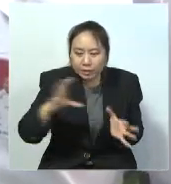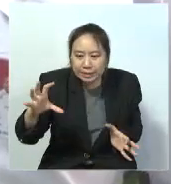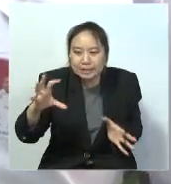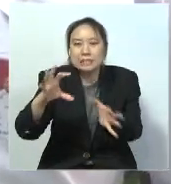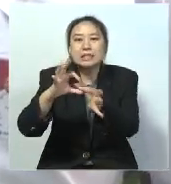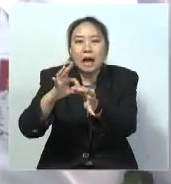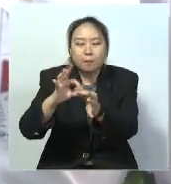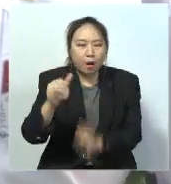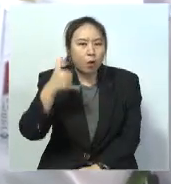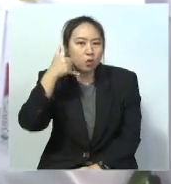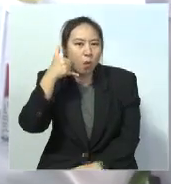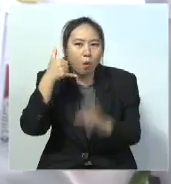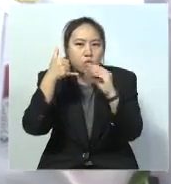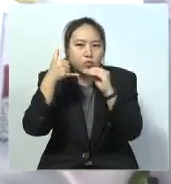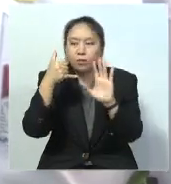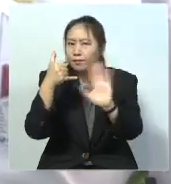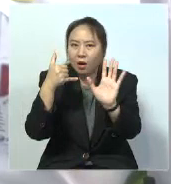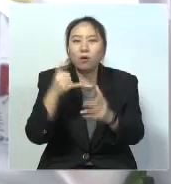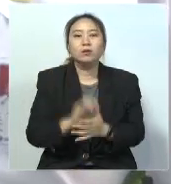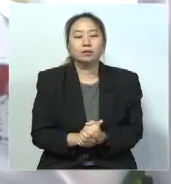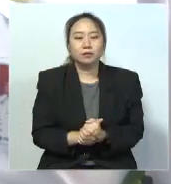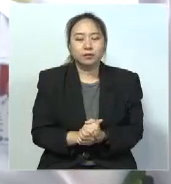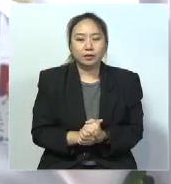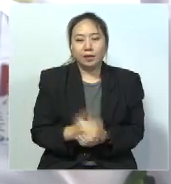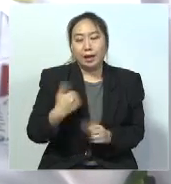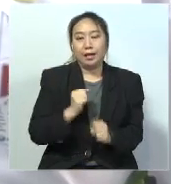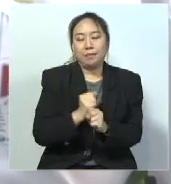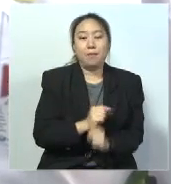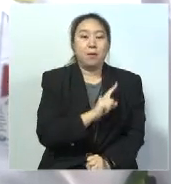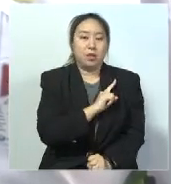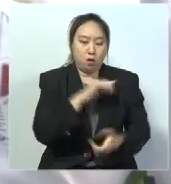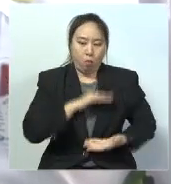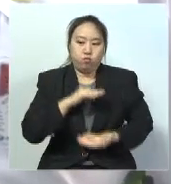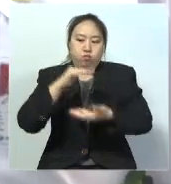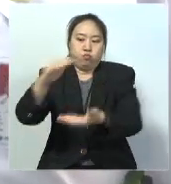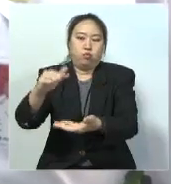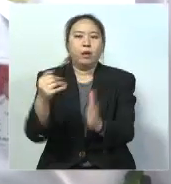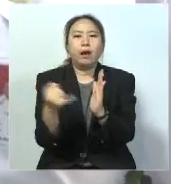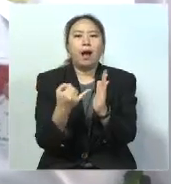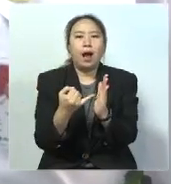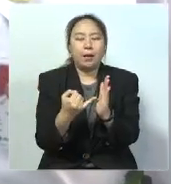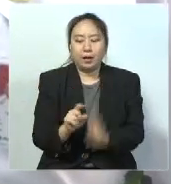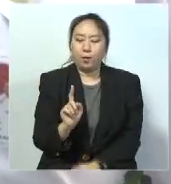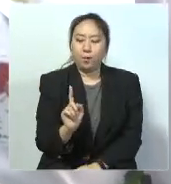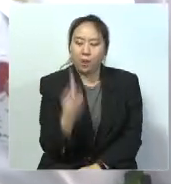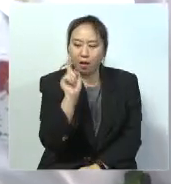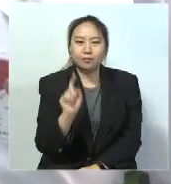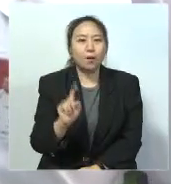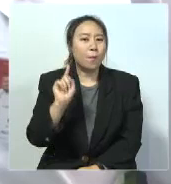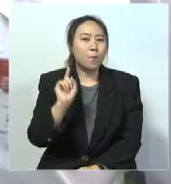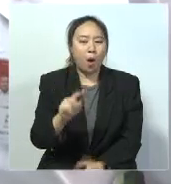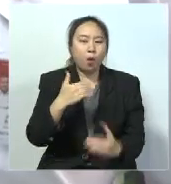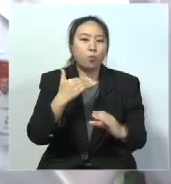ประสานงานด้วย Voice นะครับสามารถที่จะส่งมอบความรับผิดชอบกันได้อย่างอัตโนมัติเพียง One Touch อย่างที่เขาบอกก็กดที